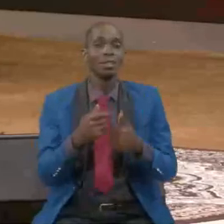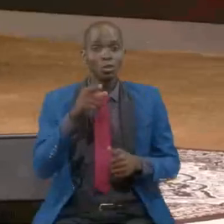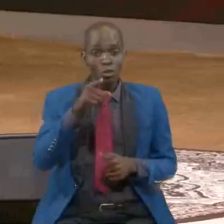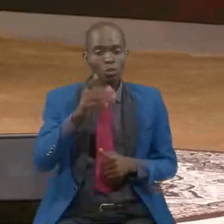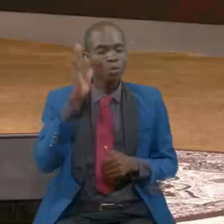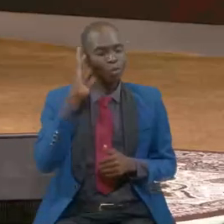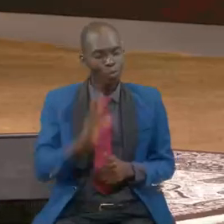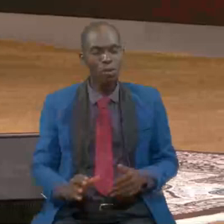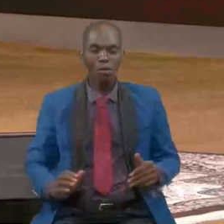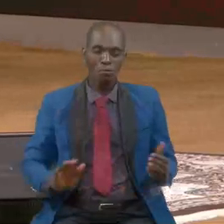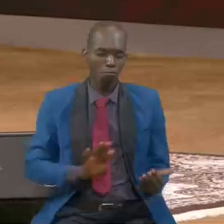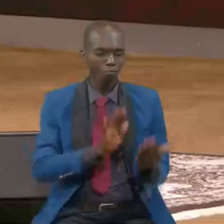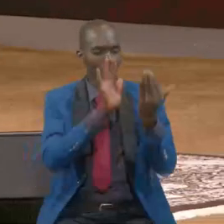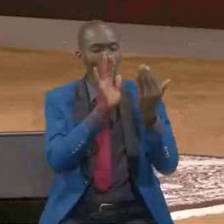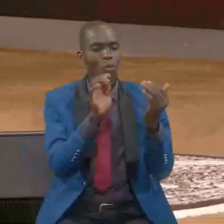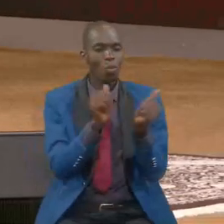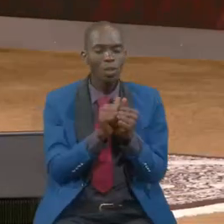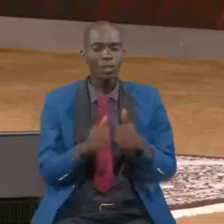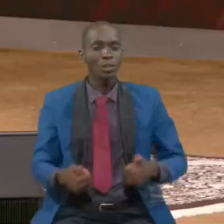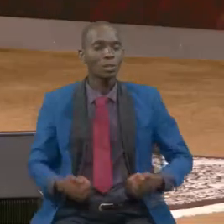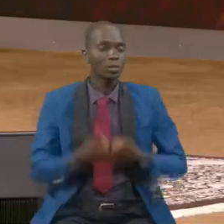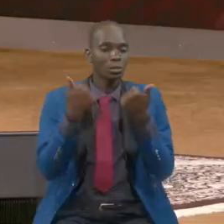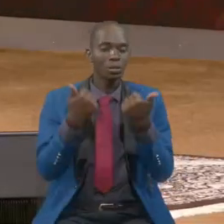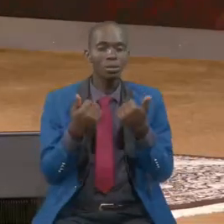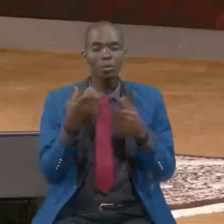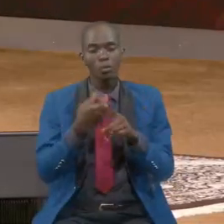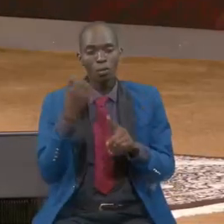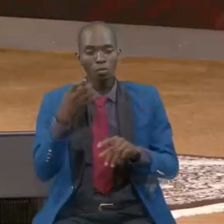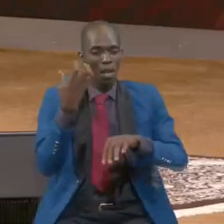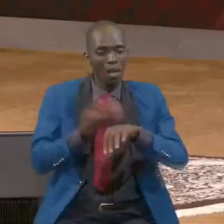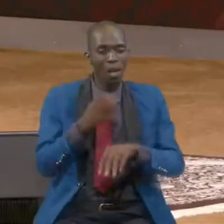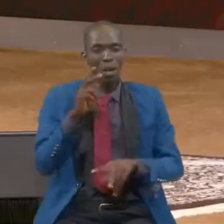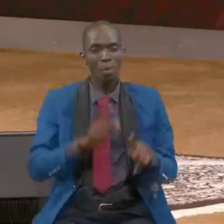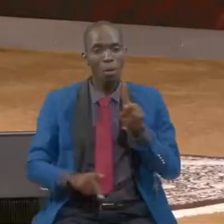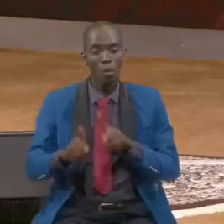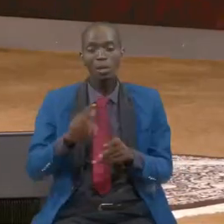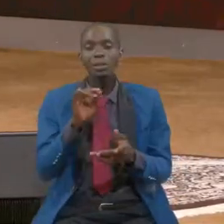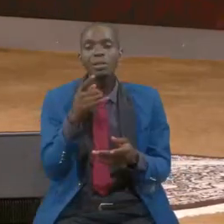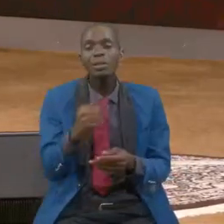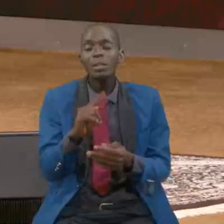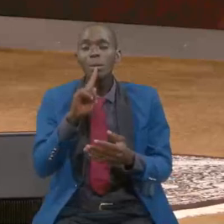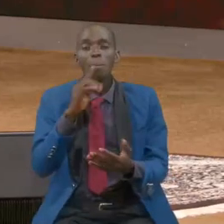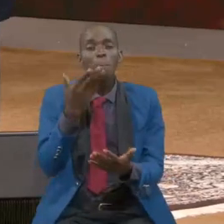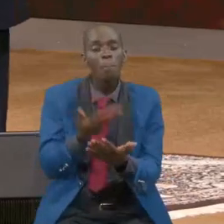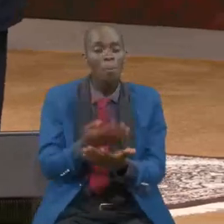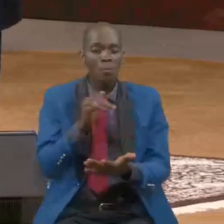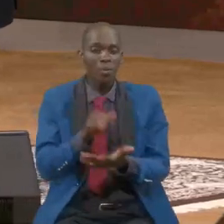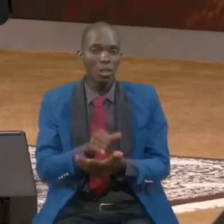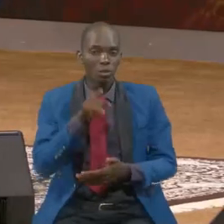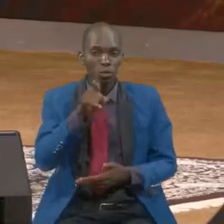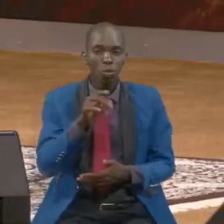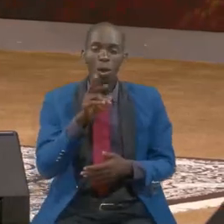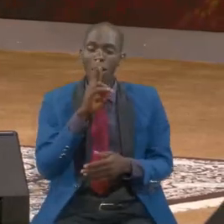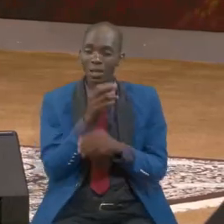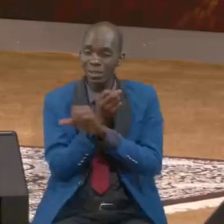des gens vous allez traverser des temps difficiles et l'évidence que vous êtes tenîné de nouveau l'évidence que